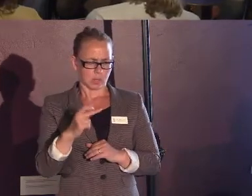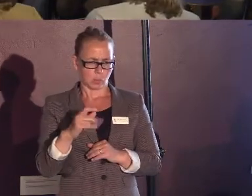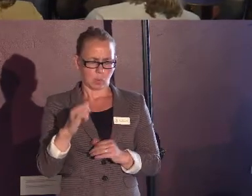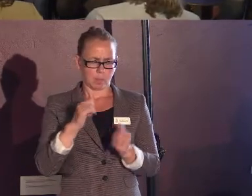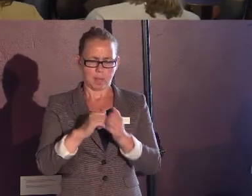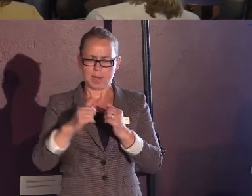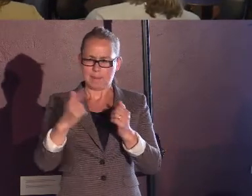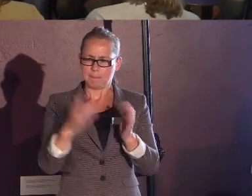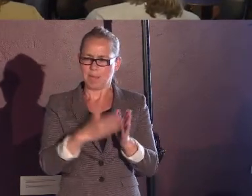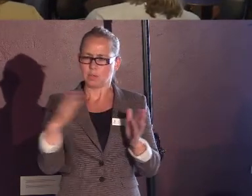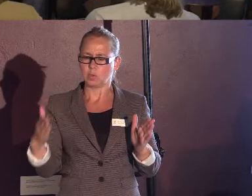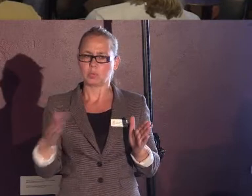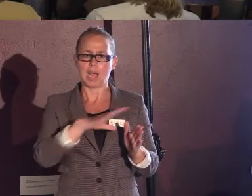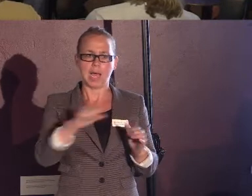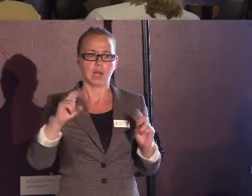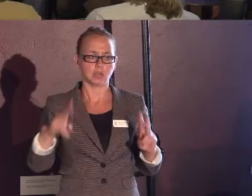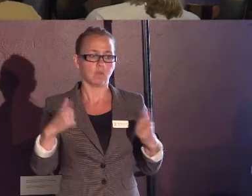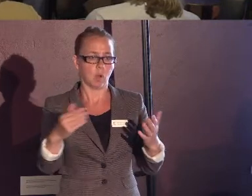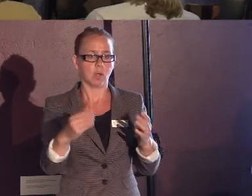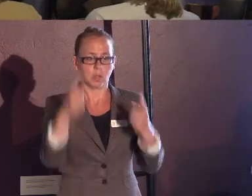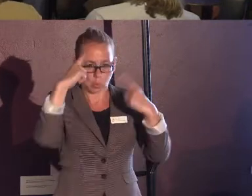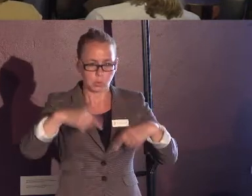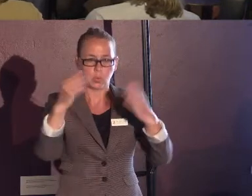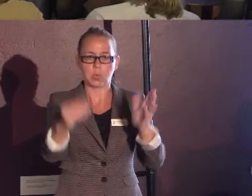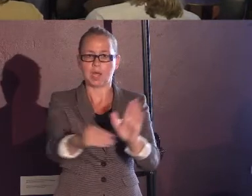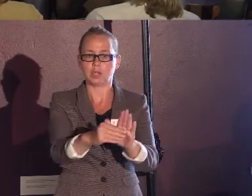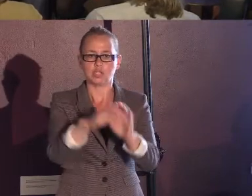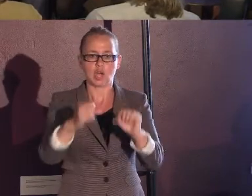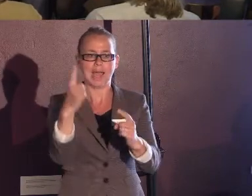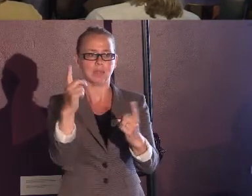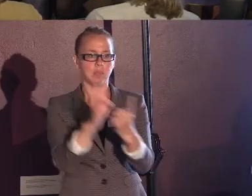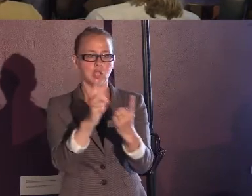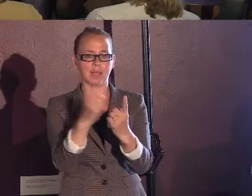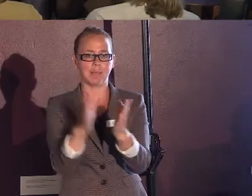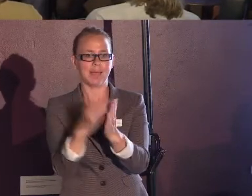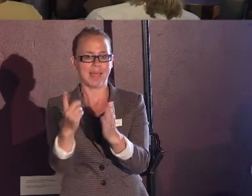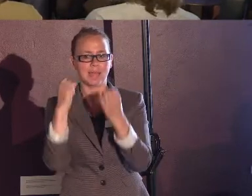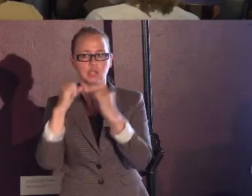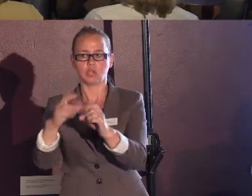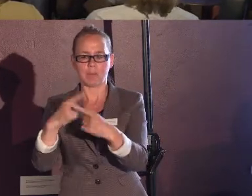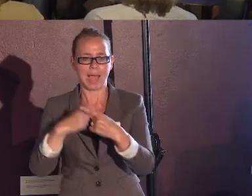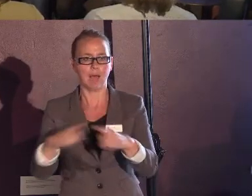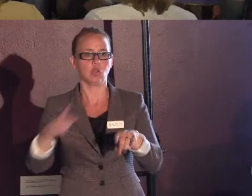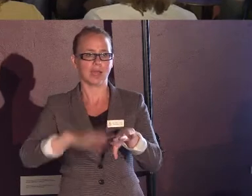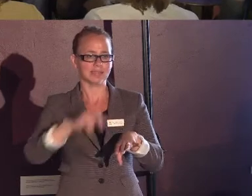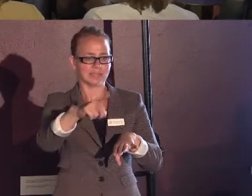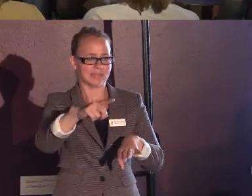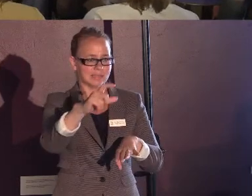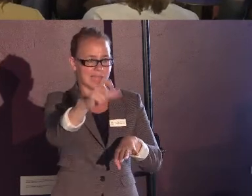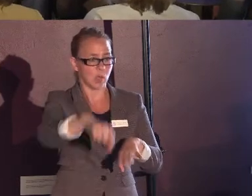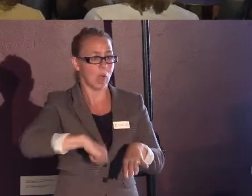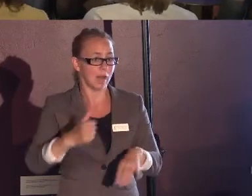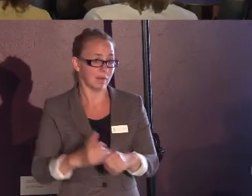period, att alla som fick kulturanslag skulle göra i alla fall ett möte per år med en aktör som var så olika dig själv som